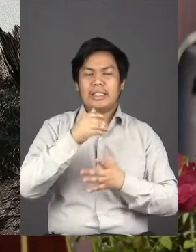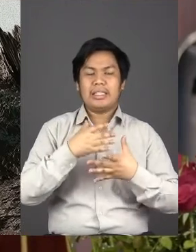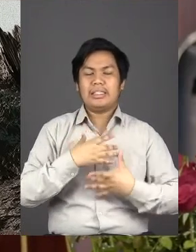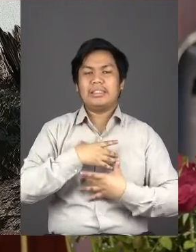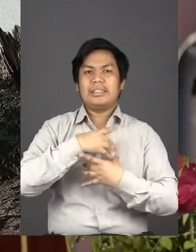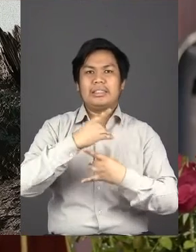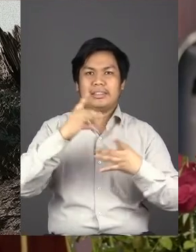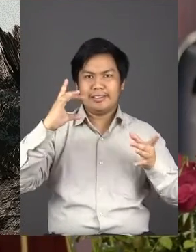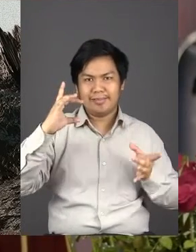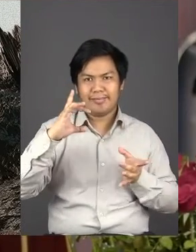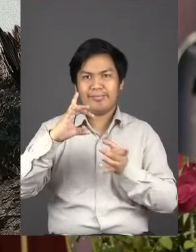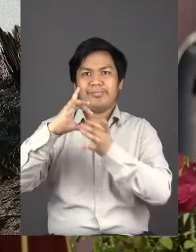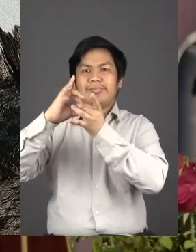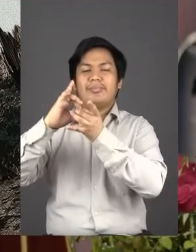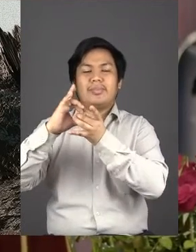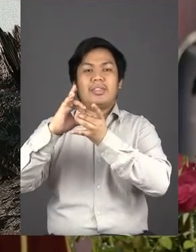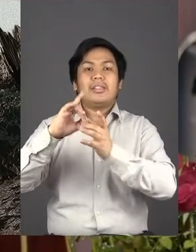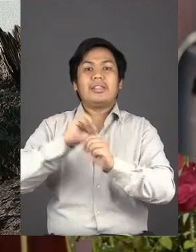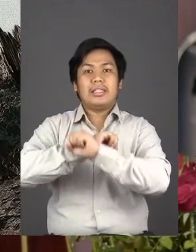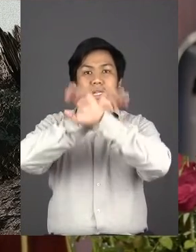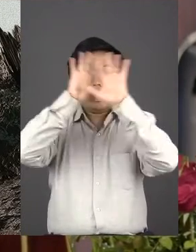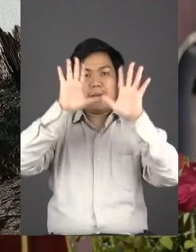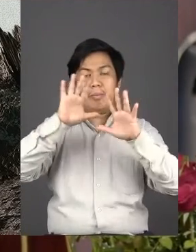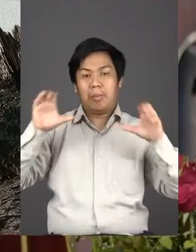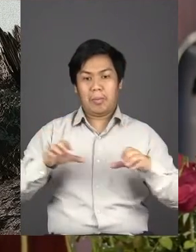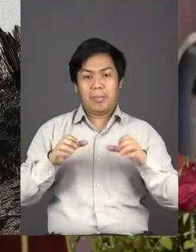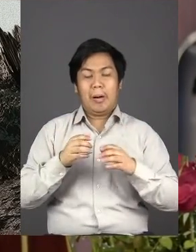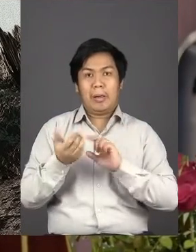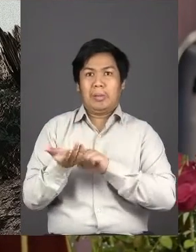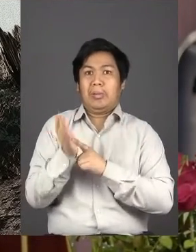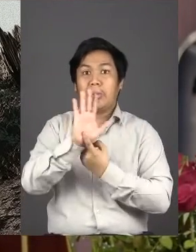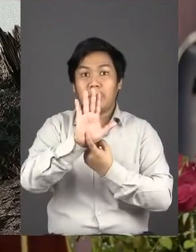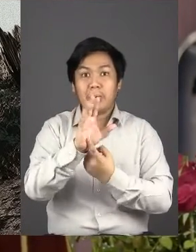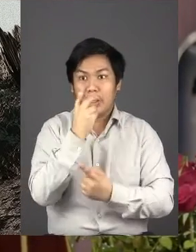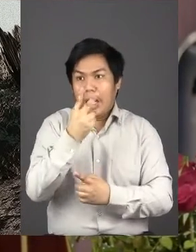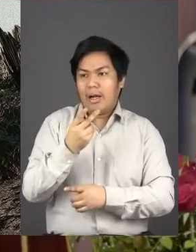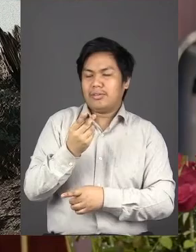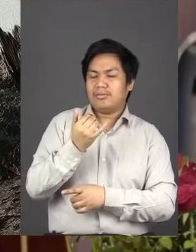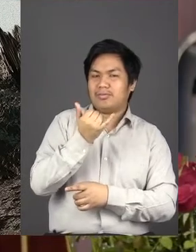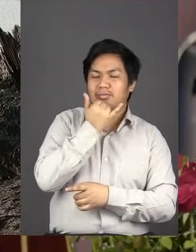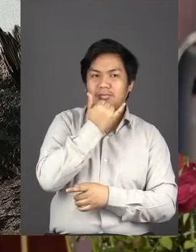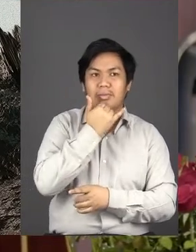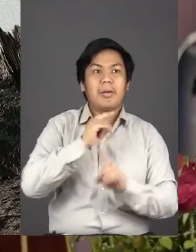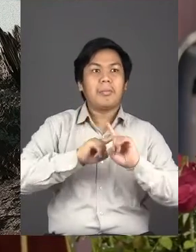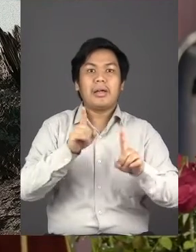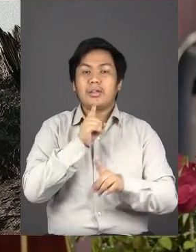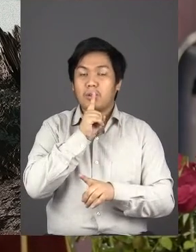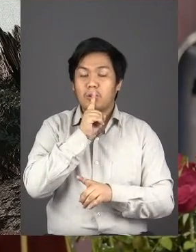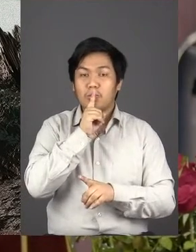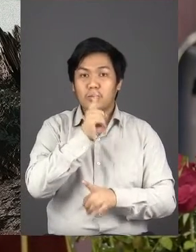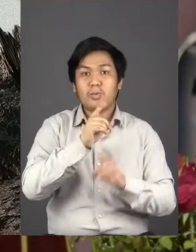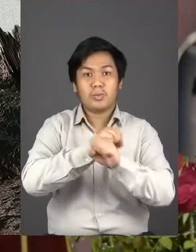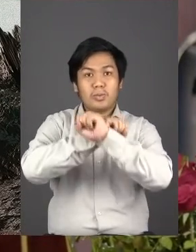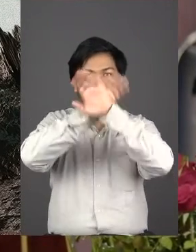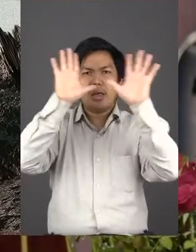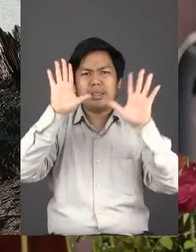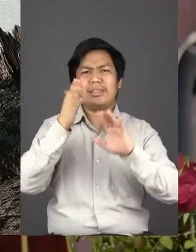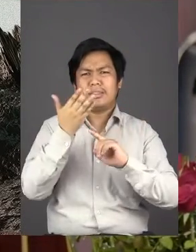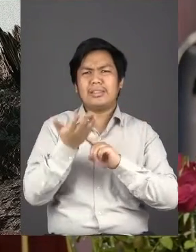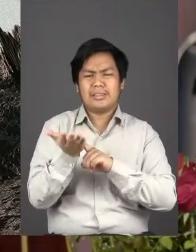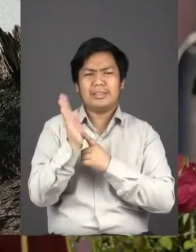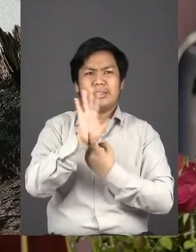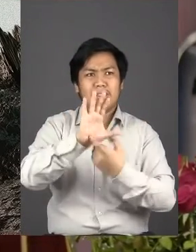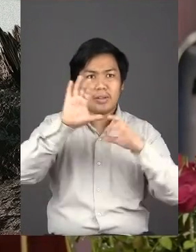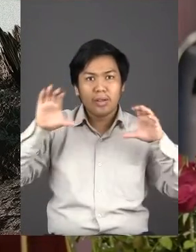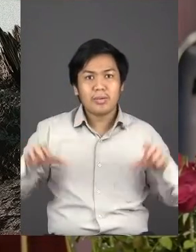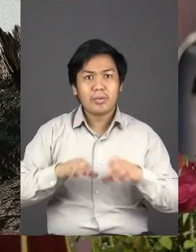lest his works should be exposed. But whoever does what is true comes to the light, that it may be clearly seen that his